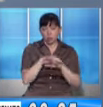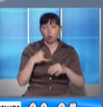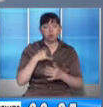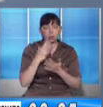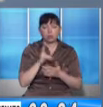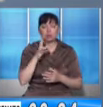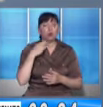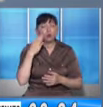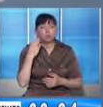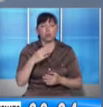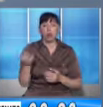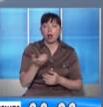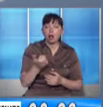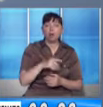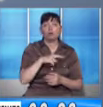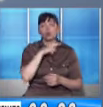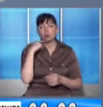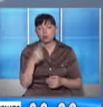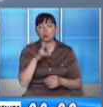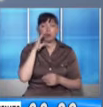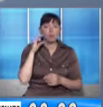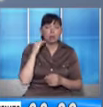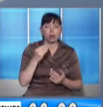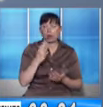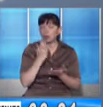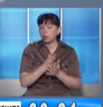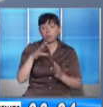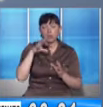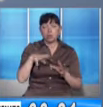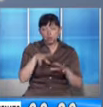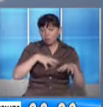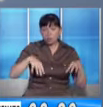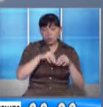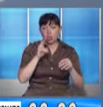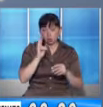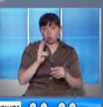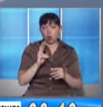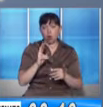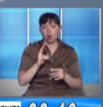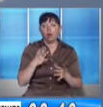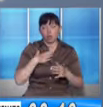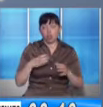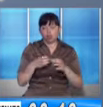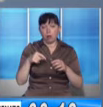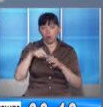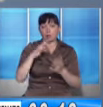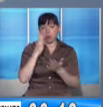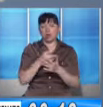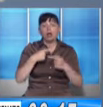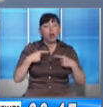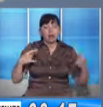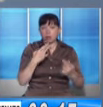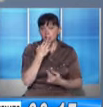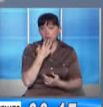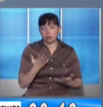români, și ruși, și găgăuși, și ucraineni, și și bulgari. Deci toți absolut care s-au regăsit în echipa noastră sunt de diferite